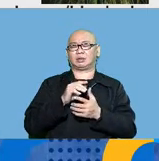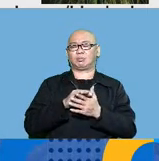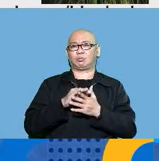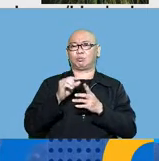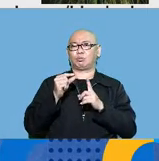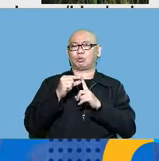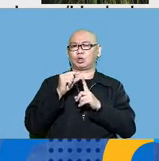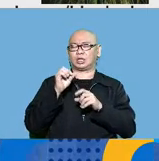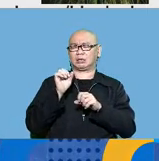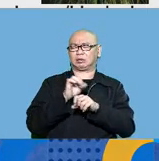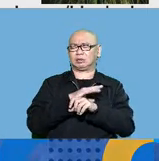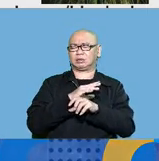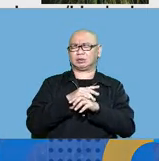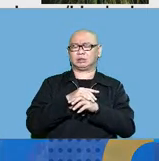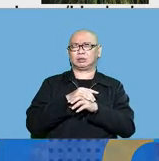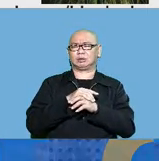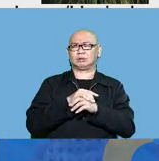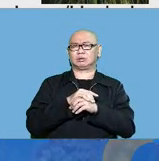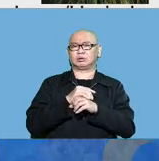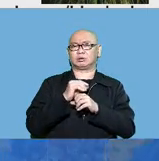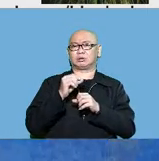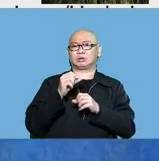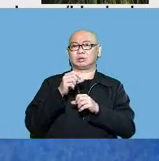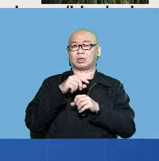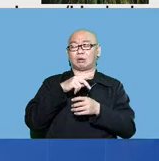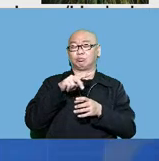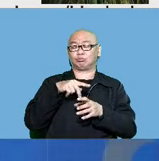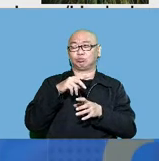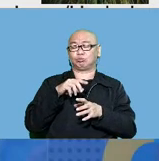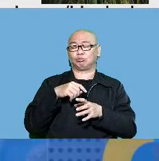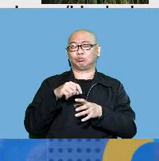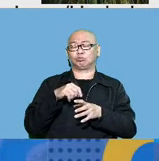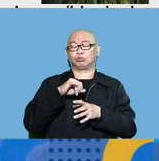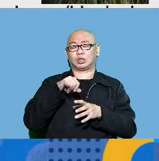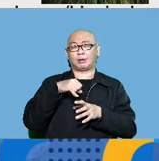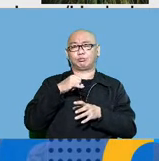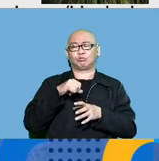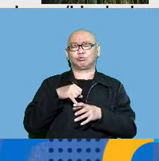herbal, tanaman yang berpotensi sebagai bioprospeksi.